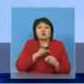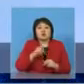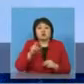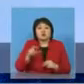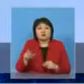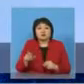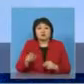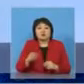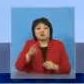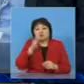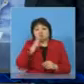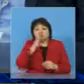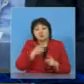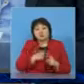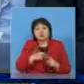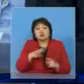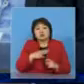работников. Заработная плата